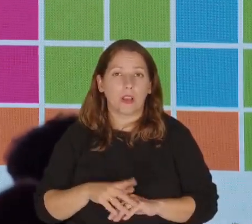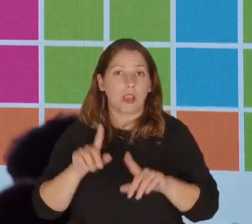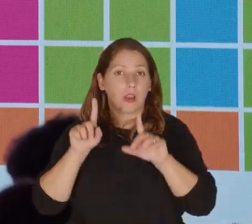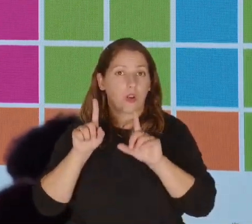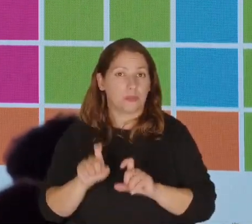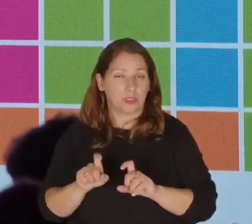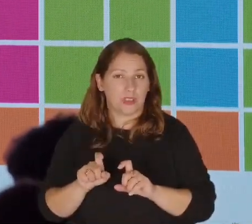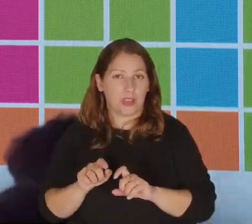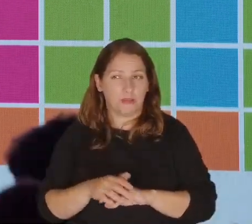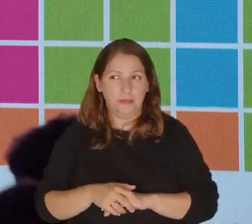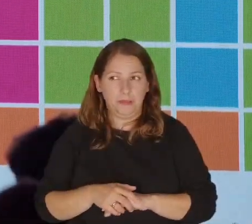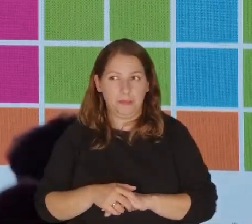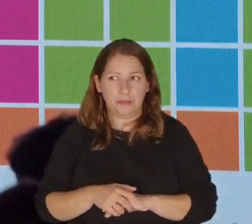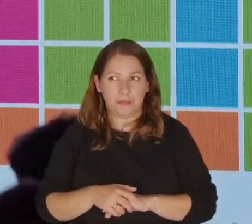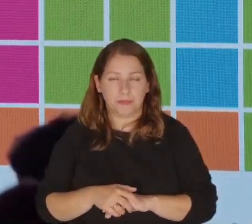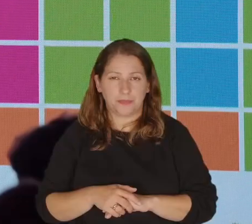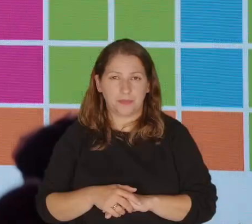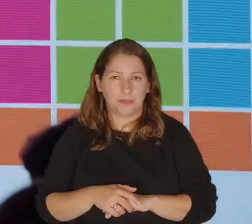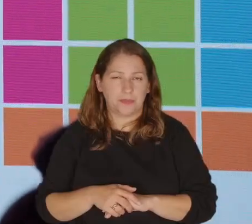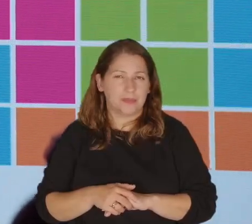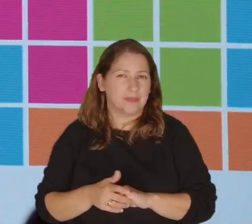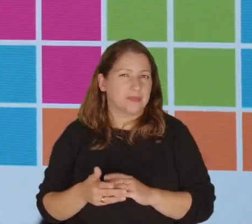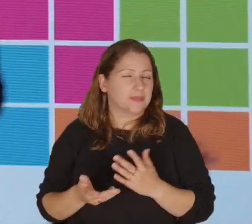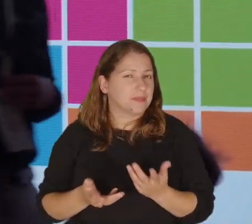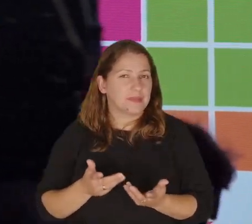rozpoczynanie, i że no, jednak